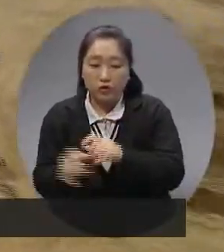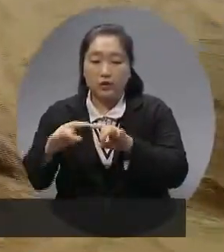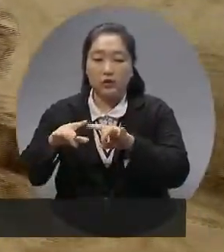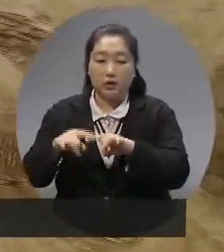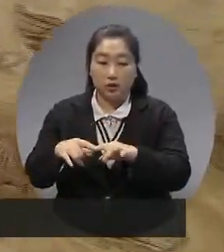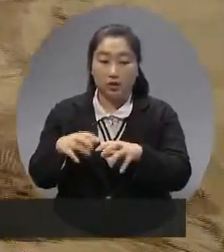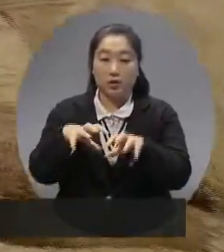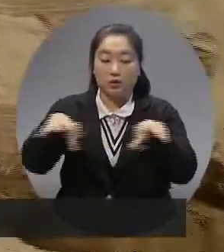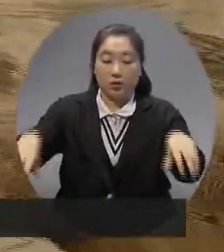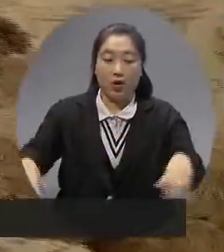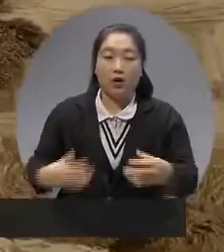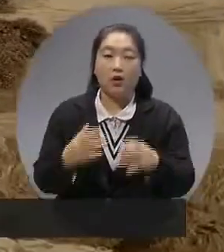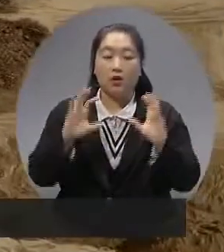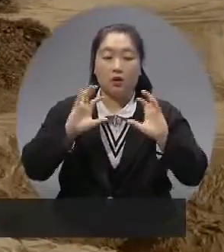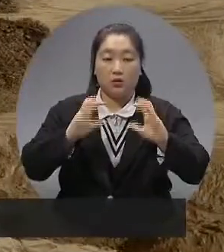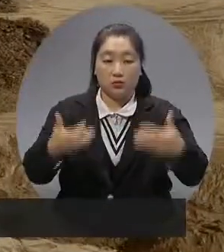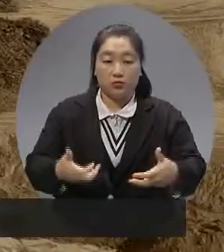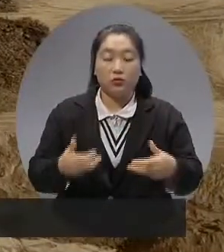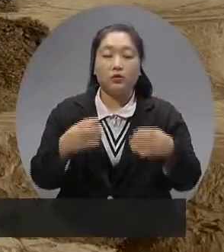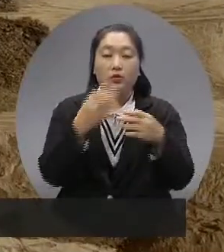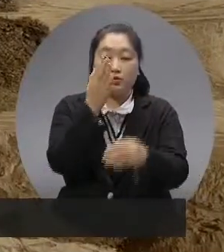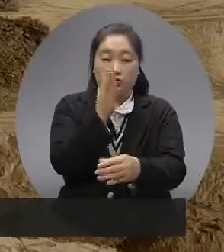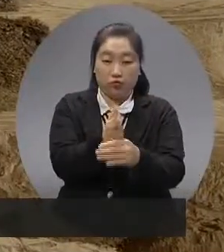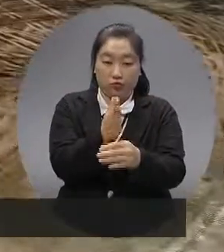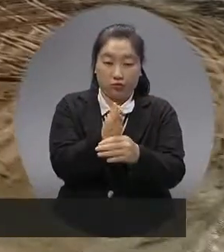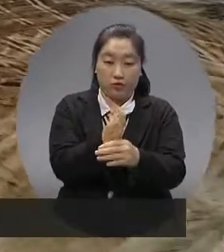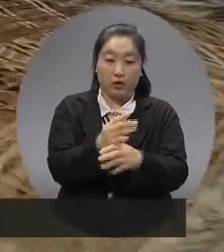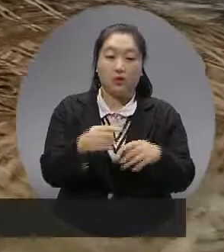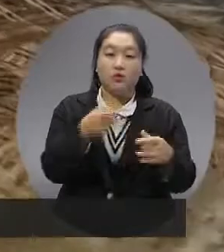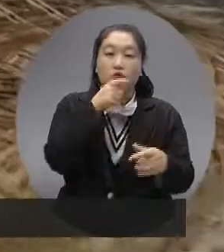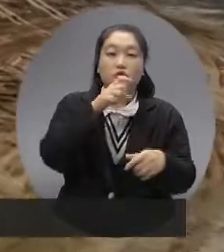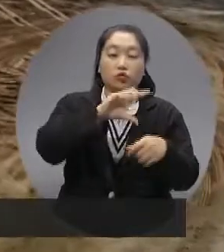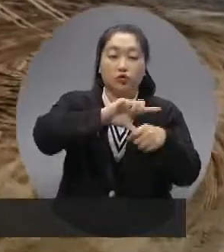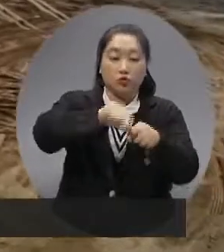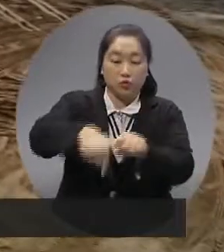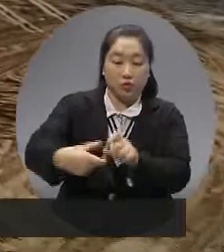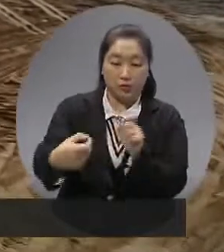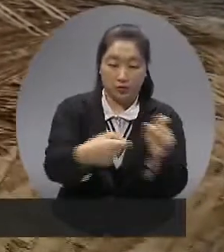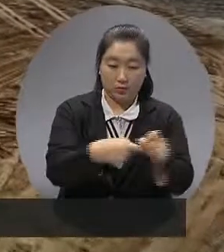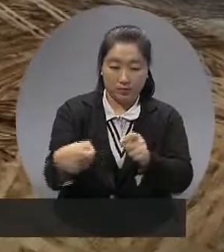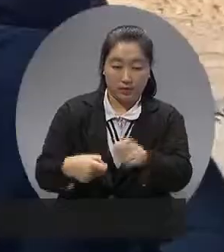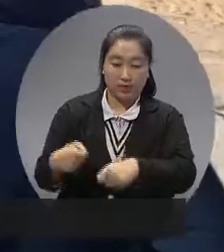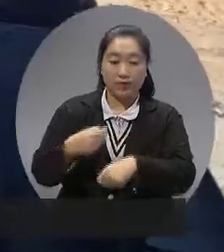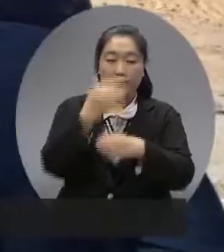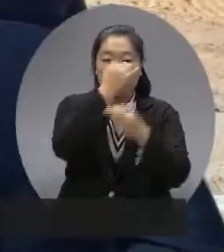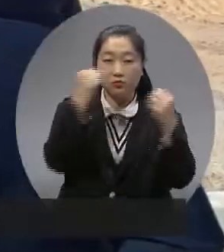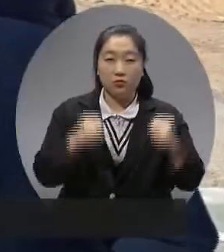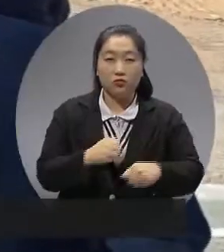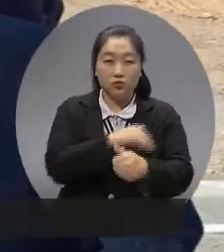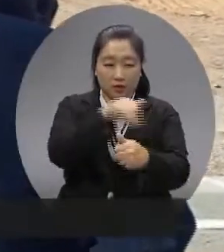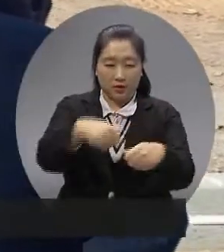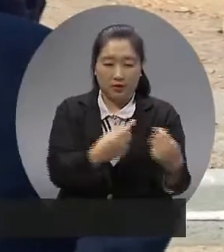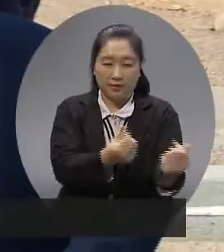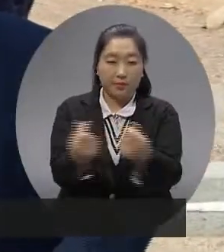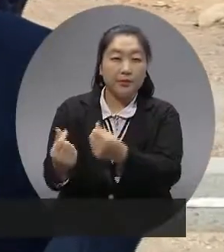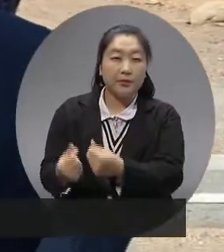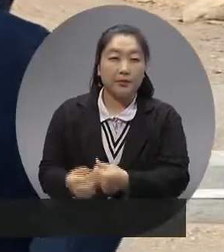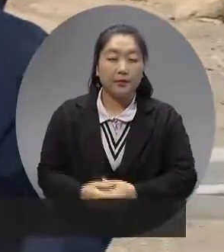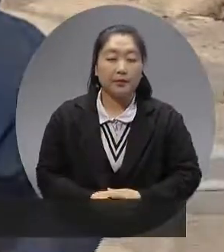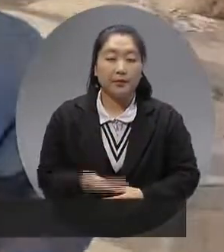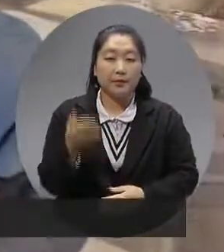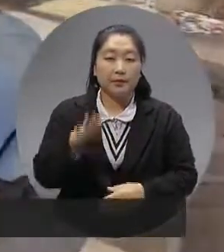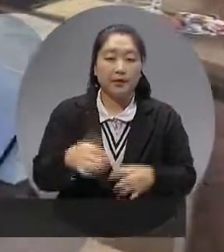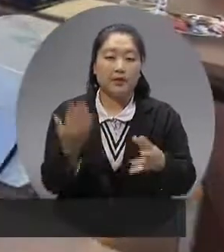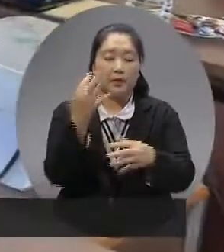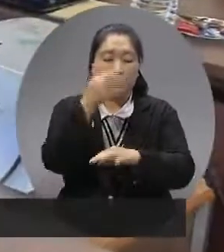인프라와 국토의 중심이라든지 수도권과의 접근성은 충북의 모든 시군이 비슷한 상황. 결국